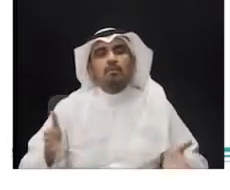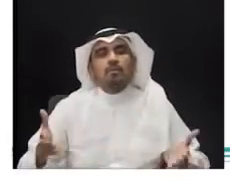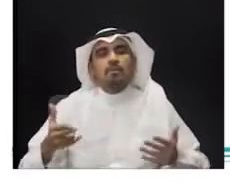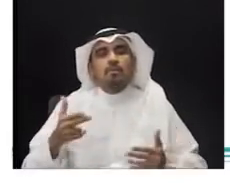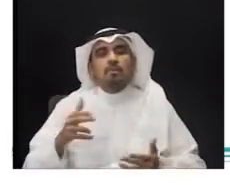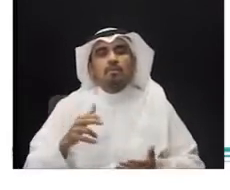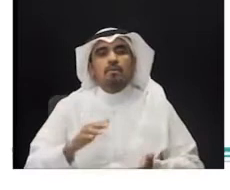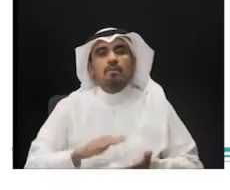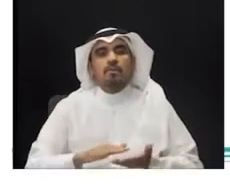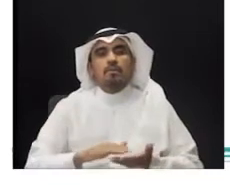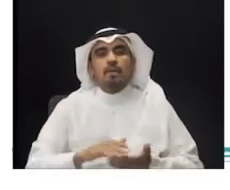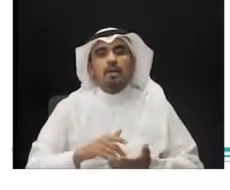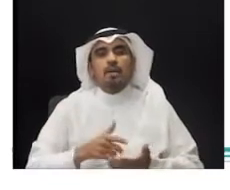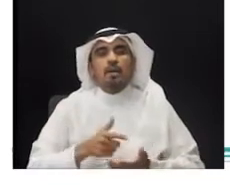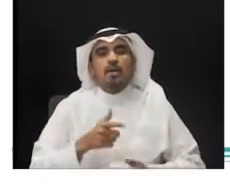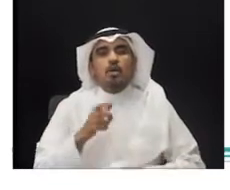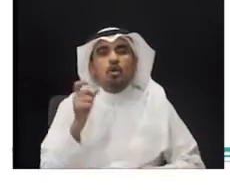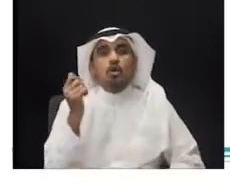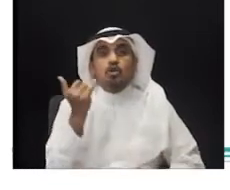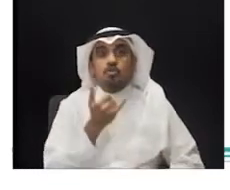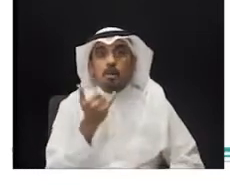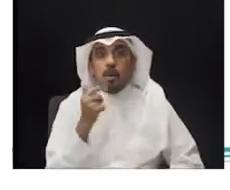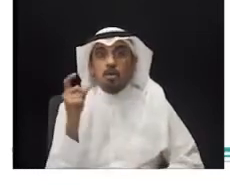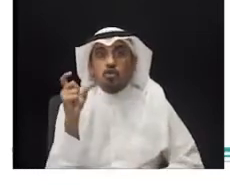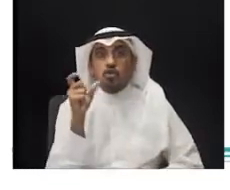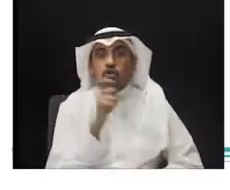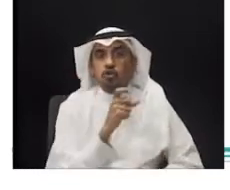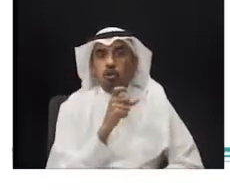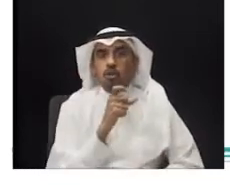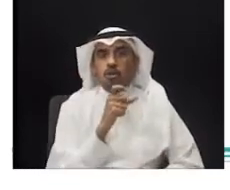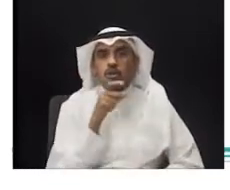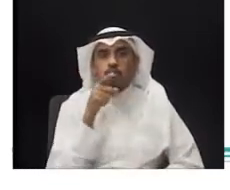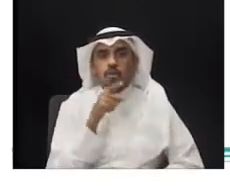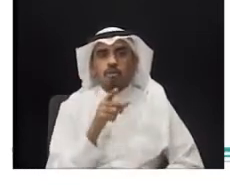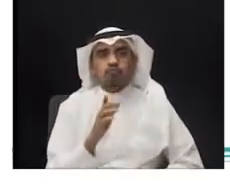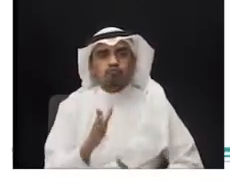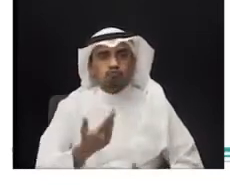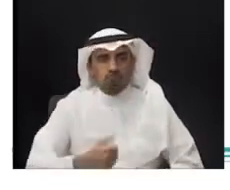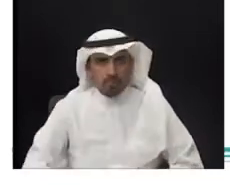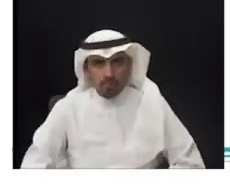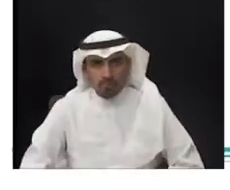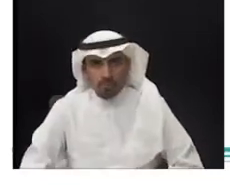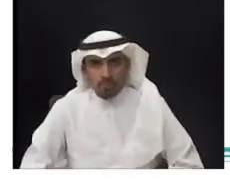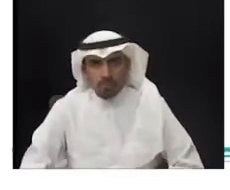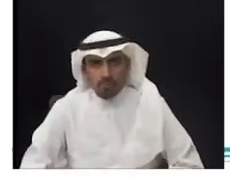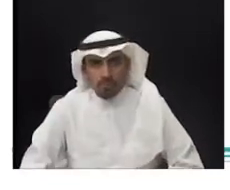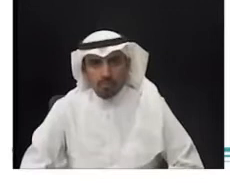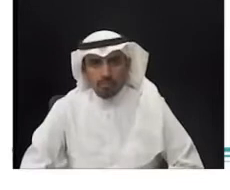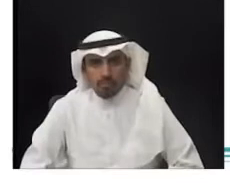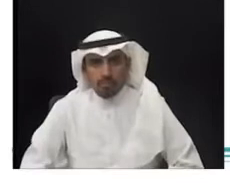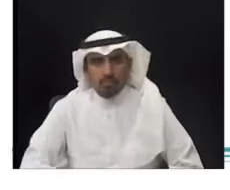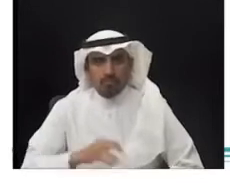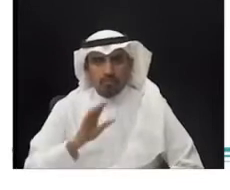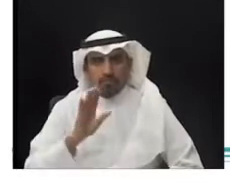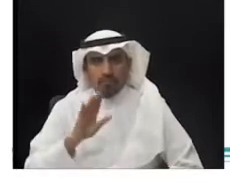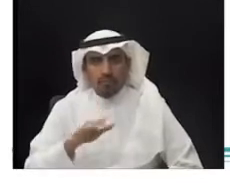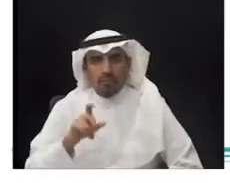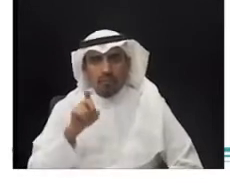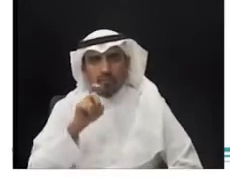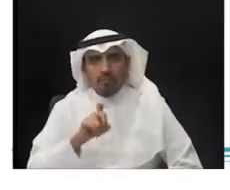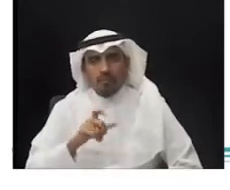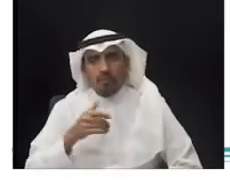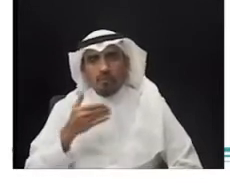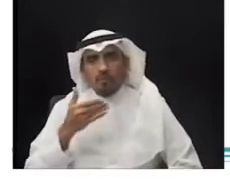نظافة المكان هي من اهتمامات الإسلام لهذا الشيء.